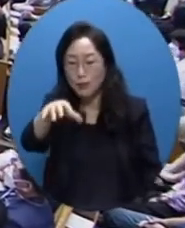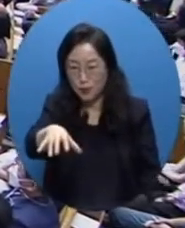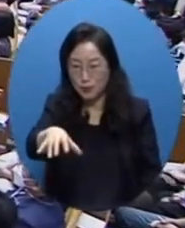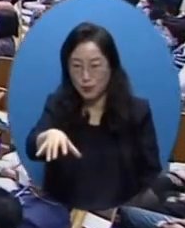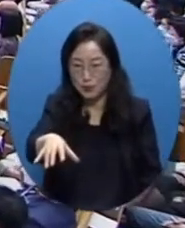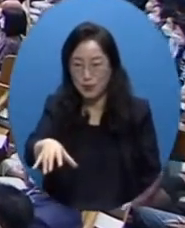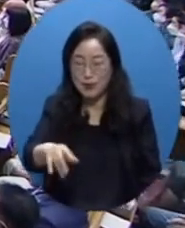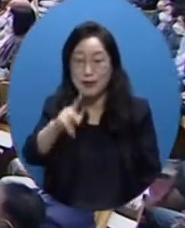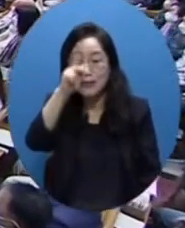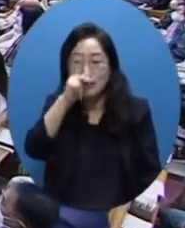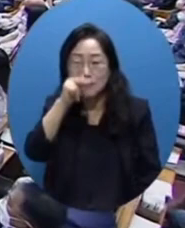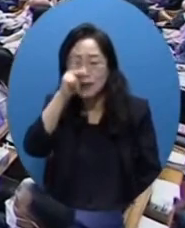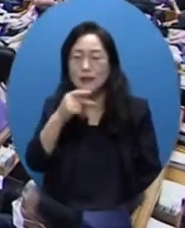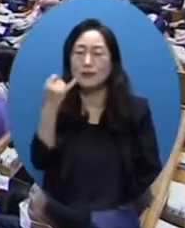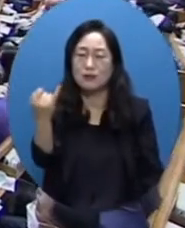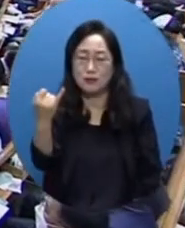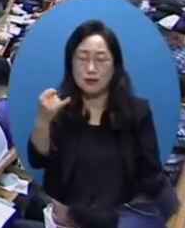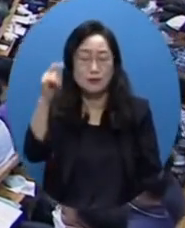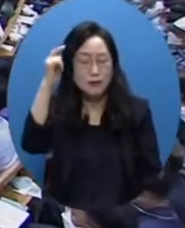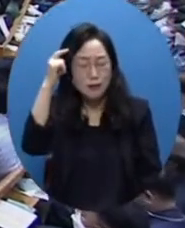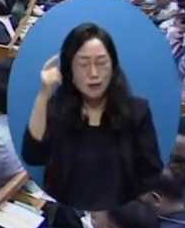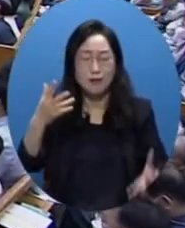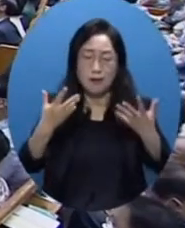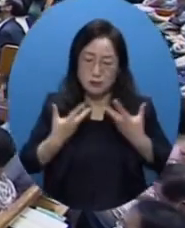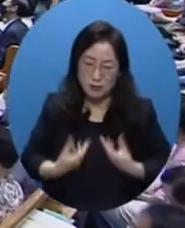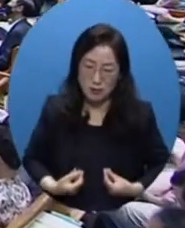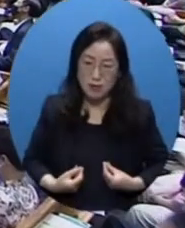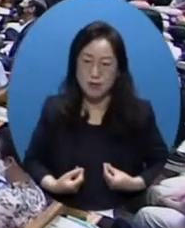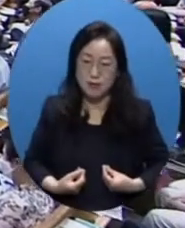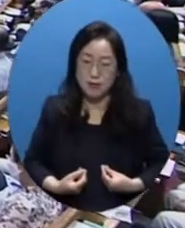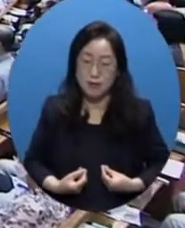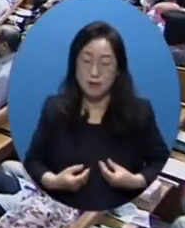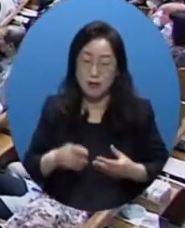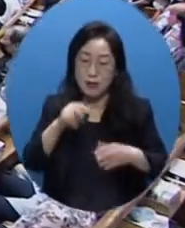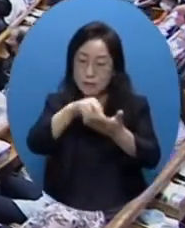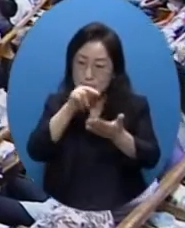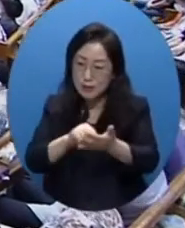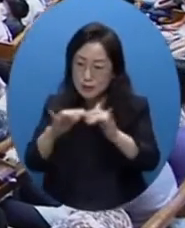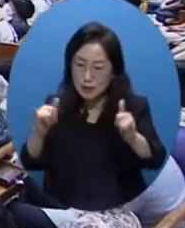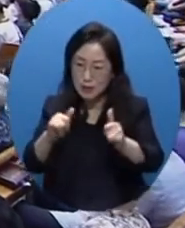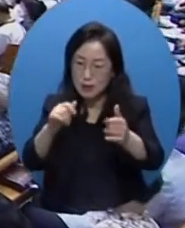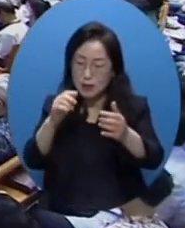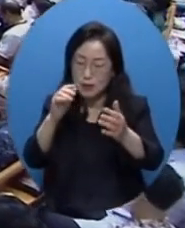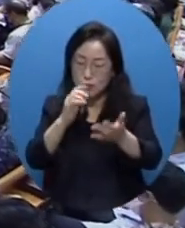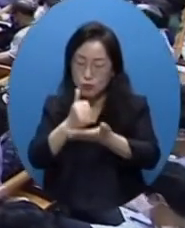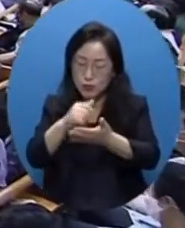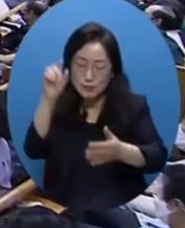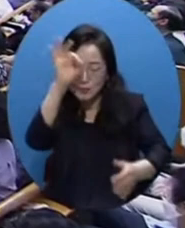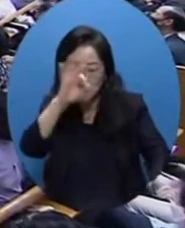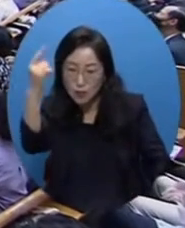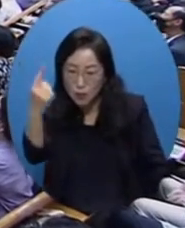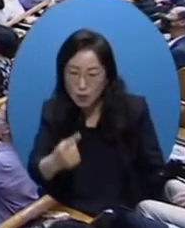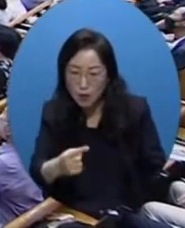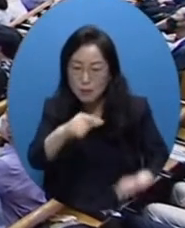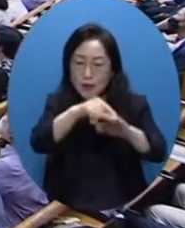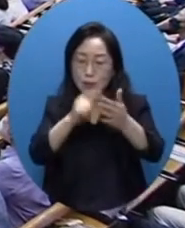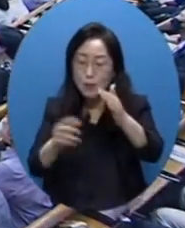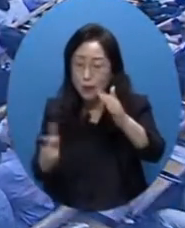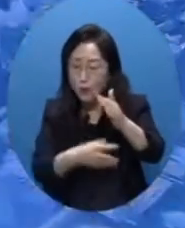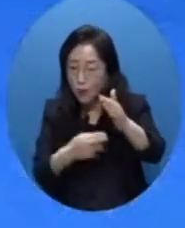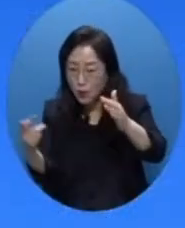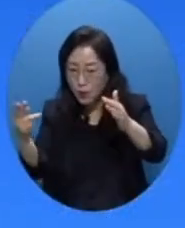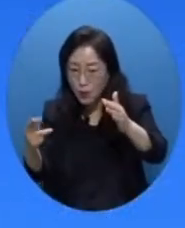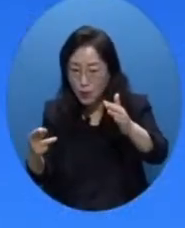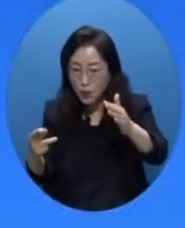여인을 생각하면서 절망에 처한 사람들이 주님 앞에 나올 때 모든 문제 해결되고 주님께서 그 마음의 공허함을 채운다는 그